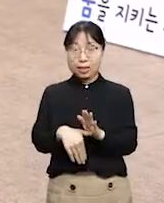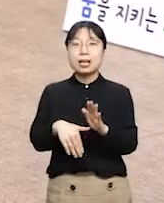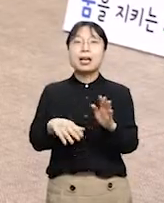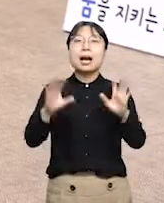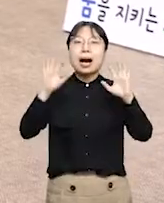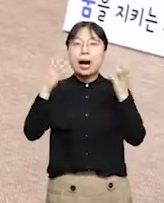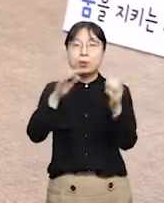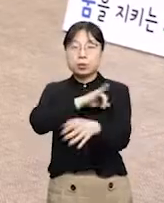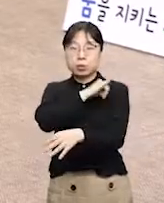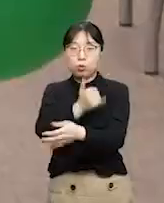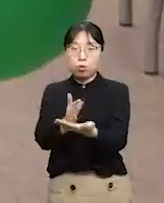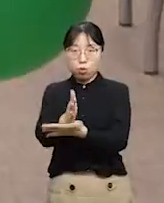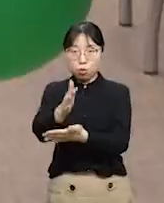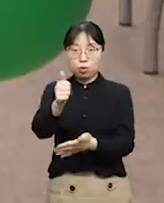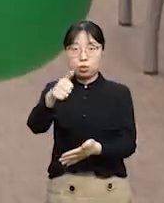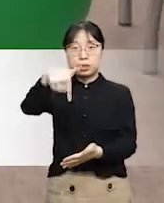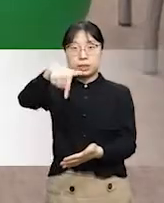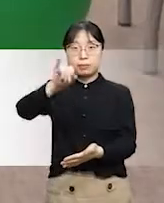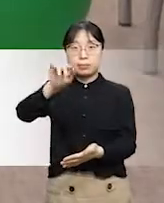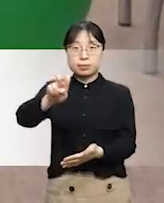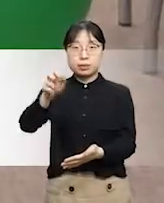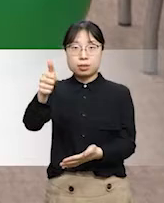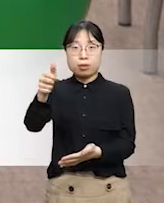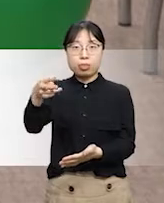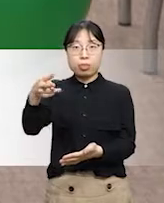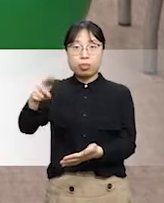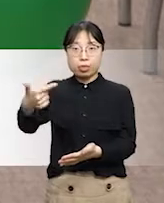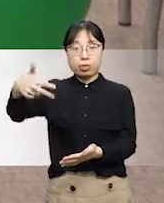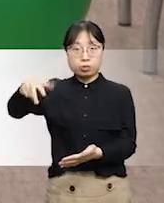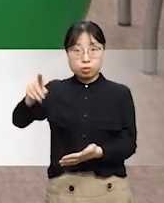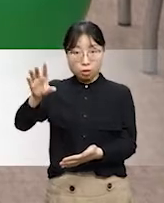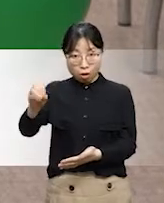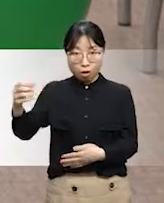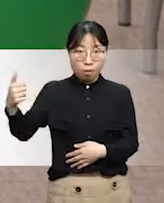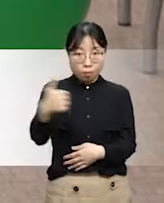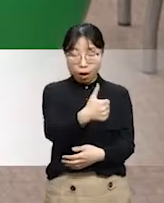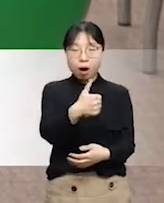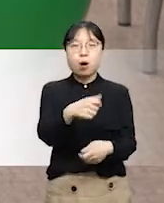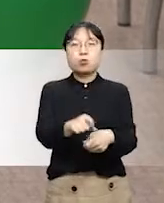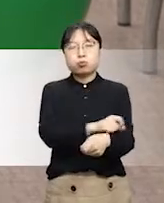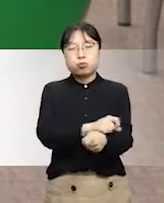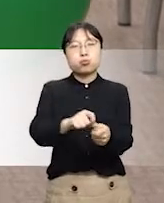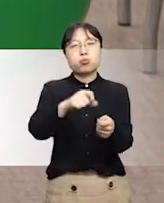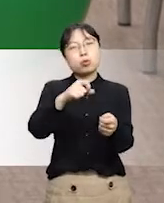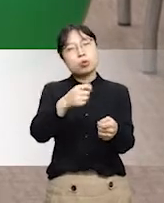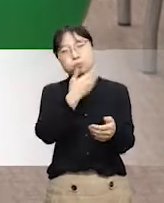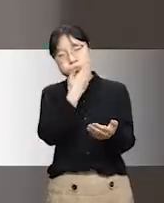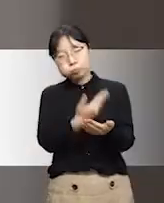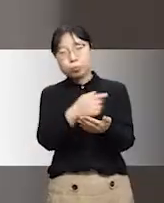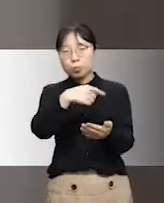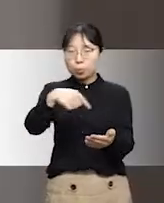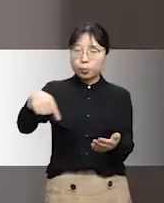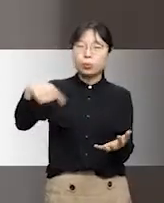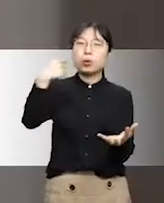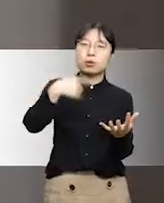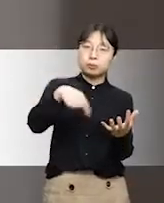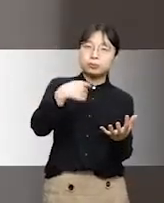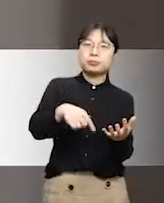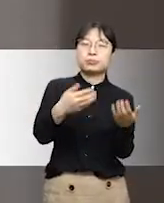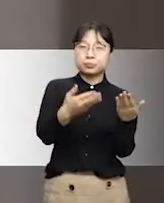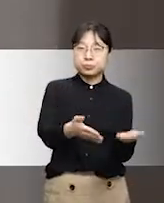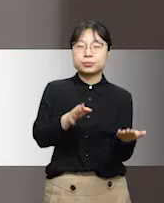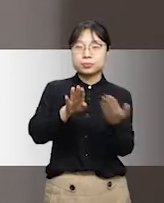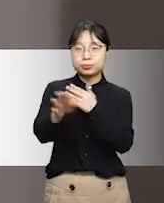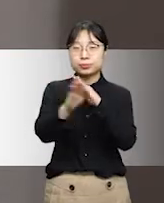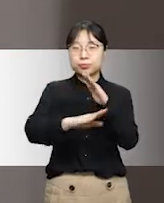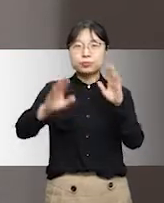아동인권 전문가 김현정 강사가 아동의 놀권리의 중요성에 대한 교육을 실시해 앞으로 놀이터 지킴이로서의 놀이터